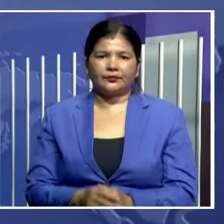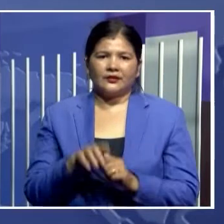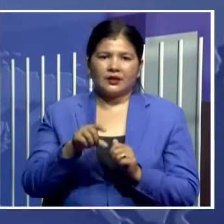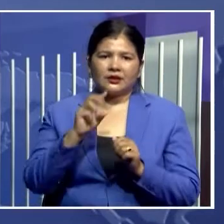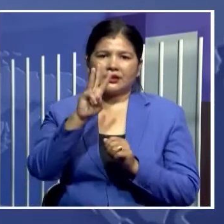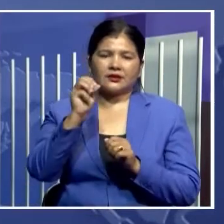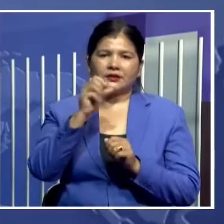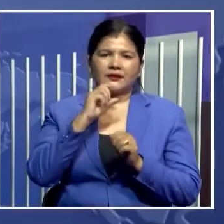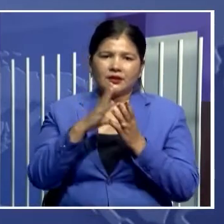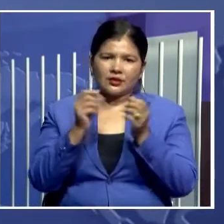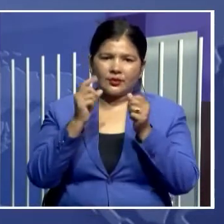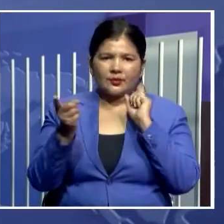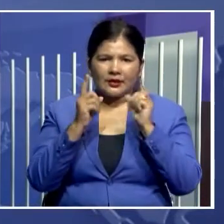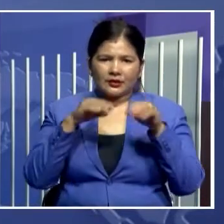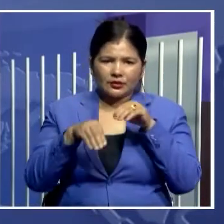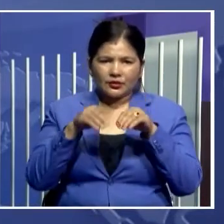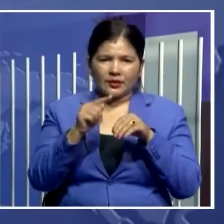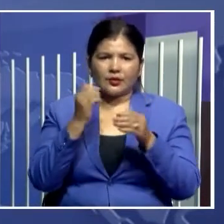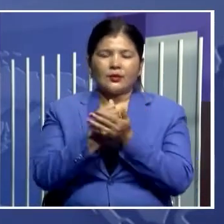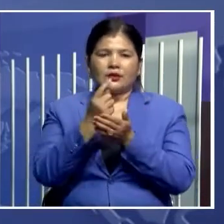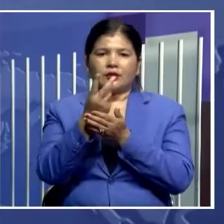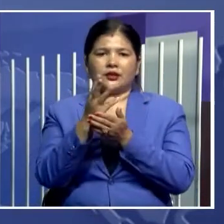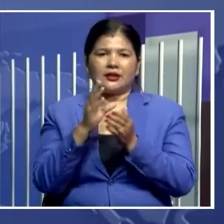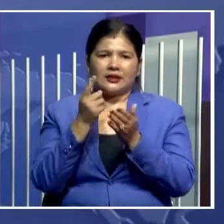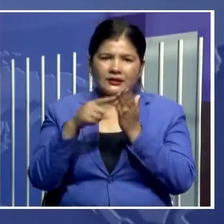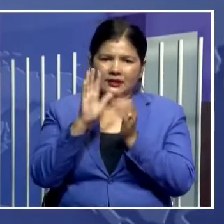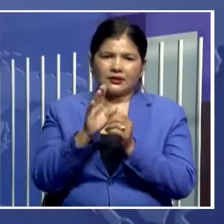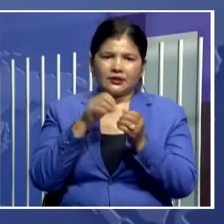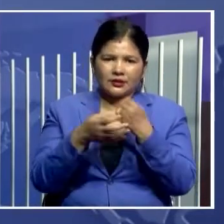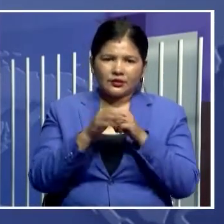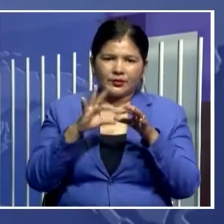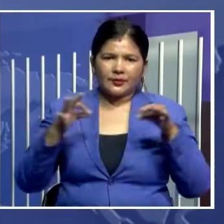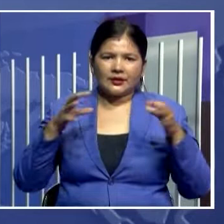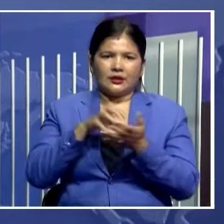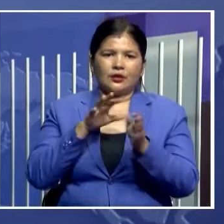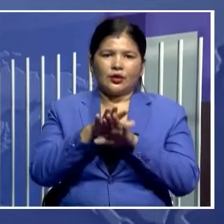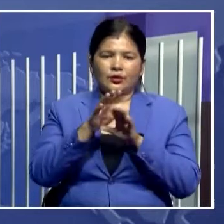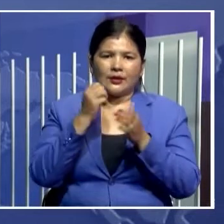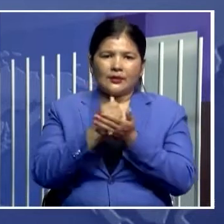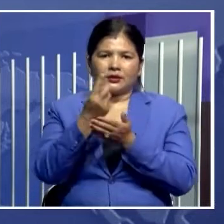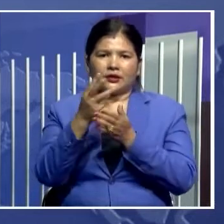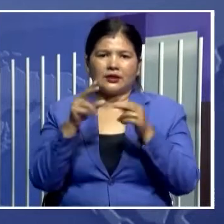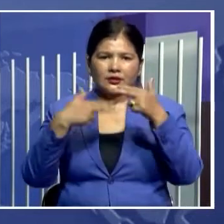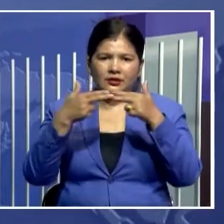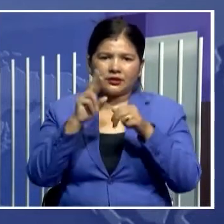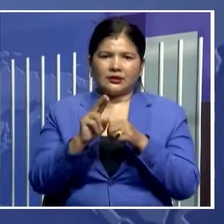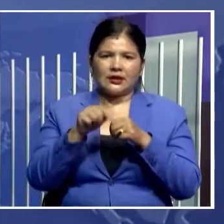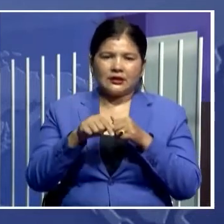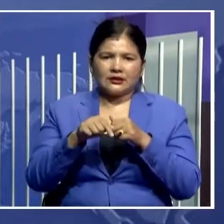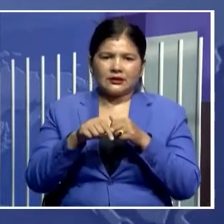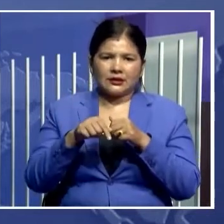30 गते सम्पन्न पालिका चुनावको मतगणना जारी छ। देशका विभिन्न ठाउँहरूमा मतगणना चलिरहँदा आज